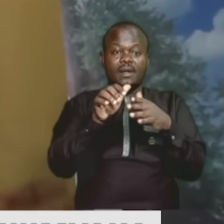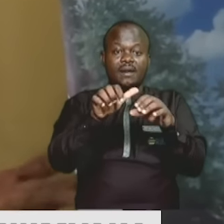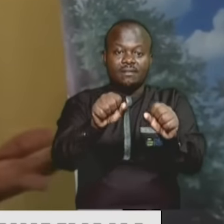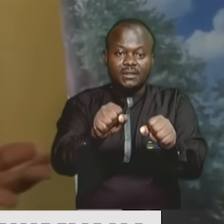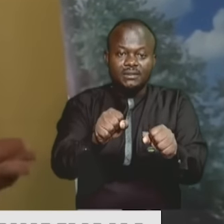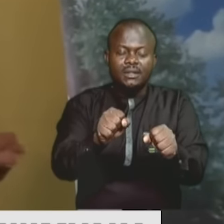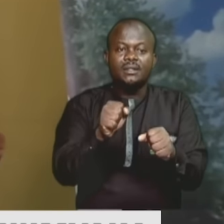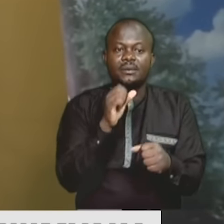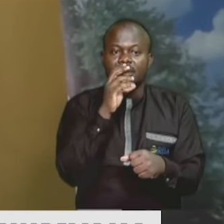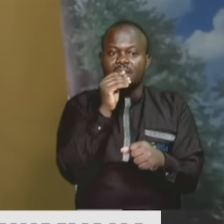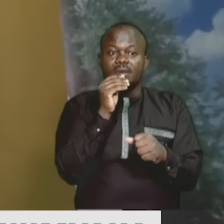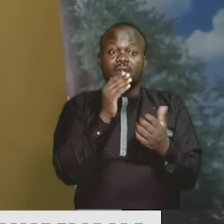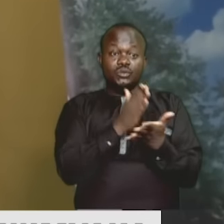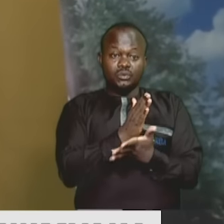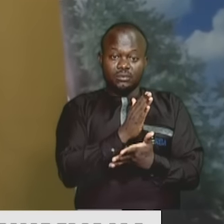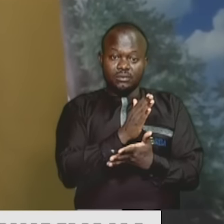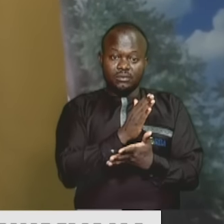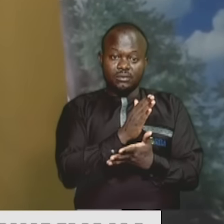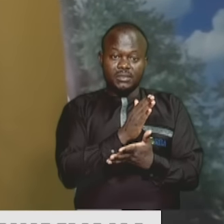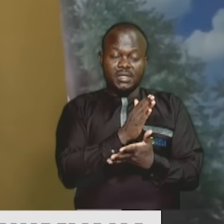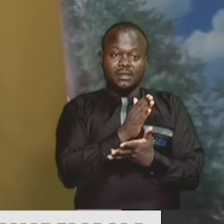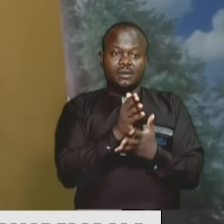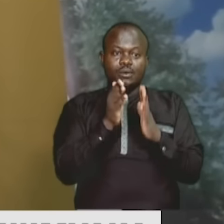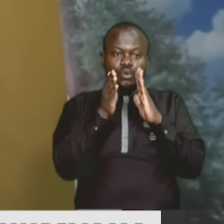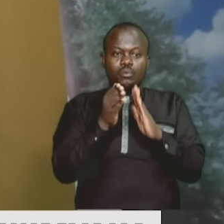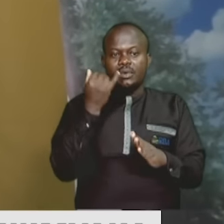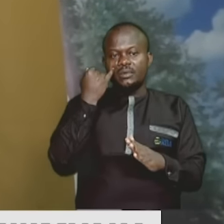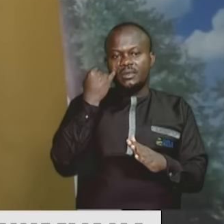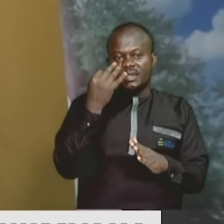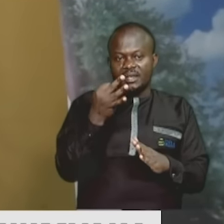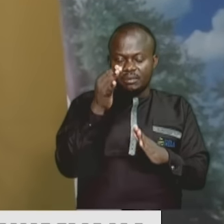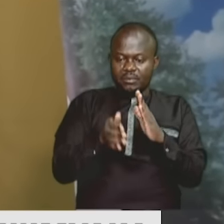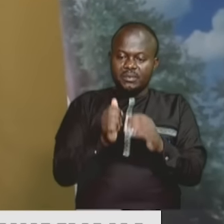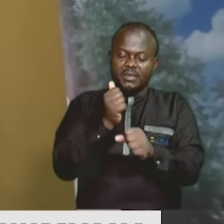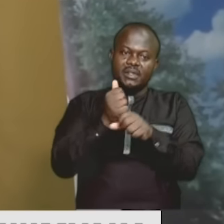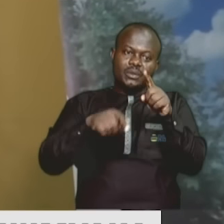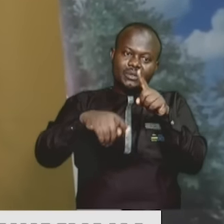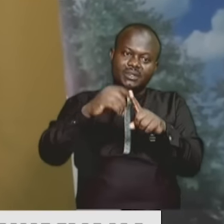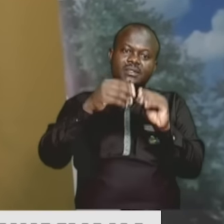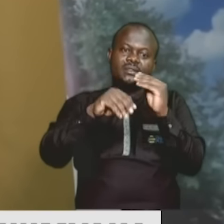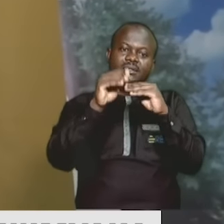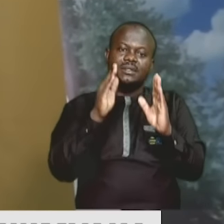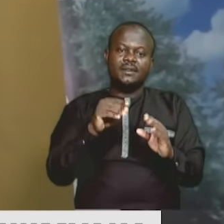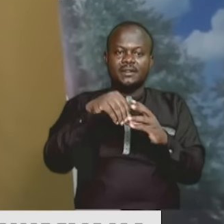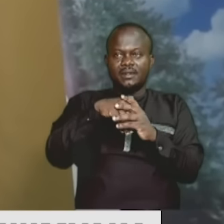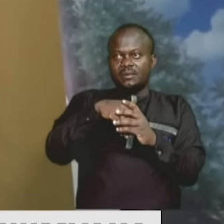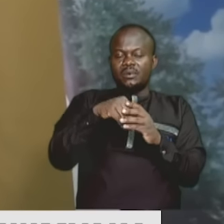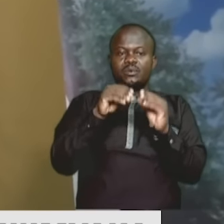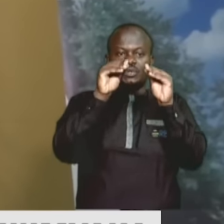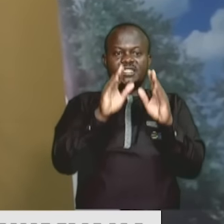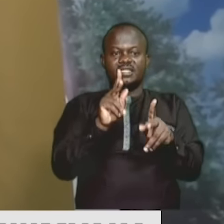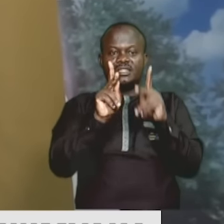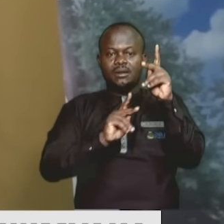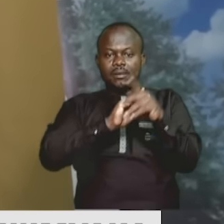teori sibyo umuturage niba ari rwemezamirimo utsinda isoko harimo komponenti yo kwigisha